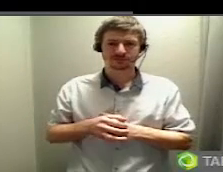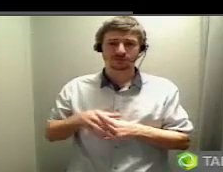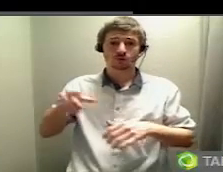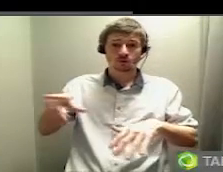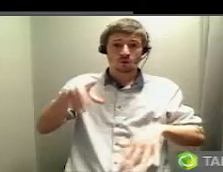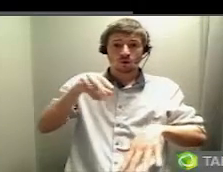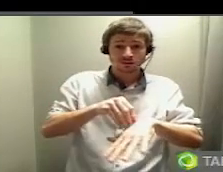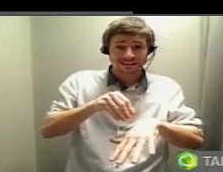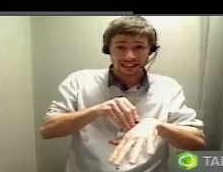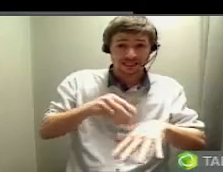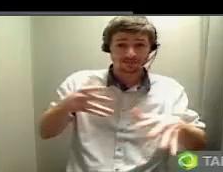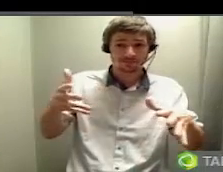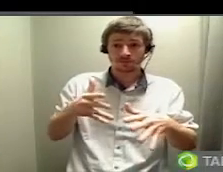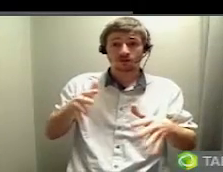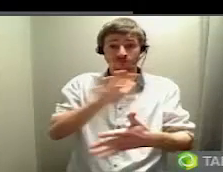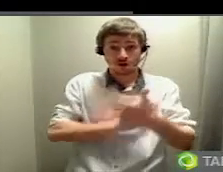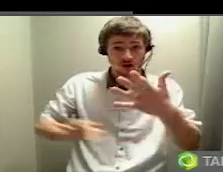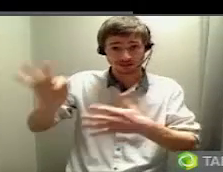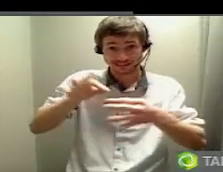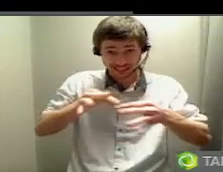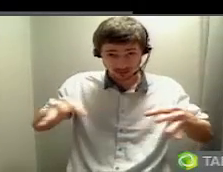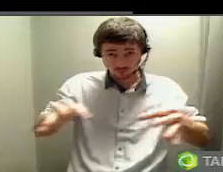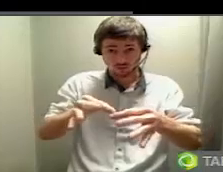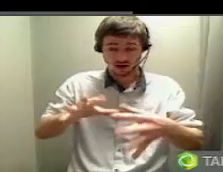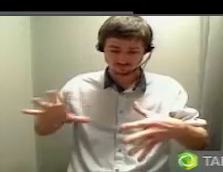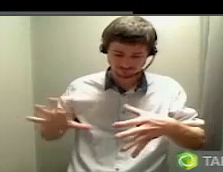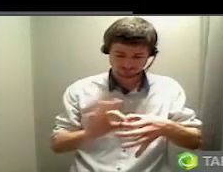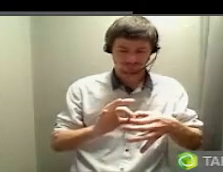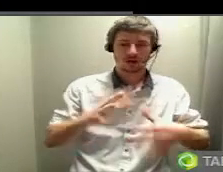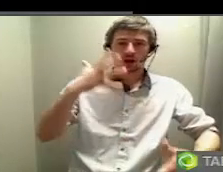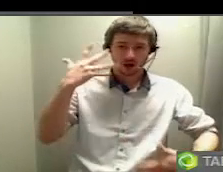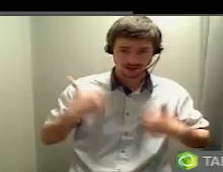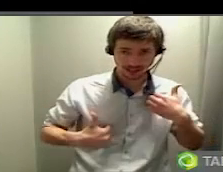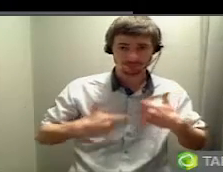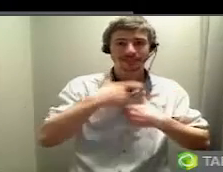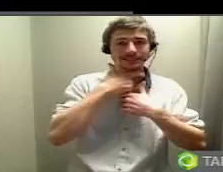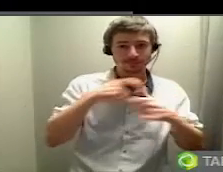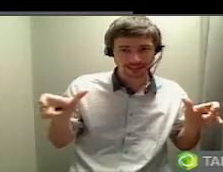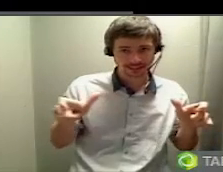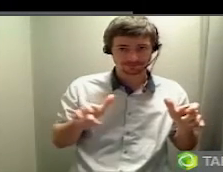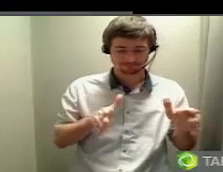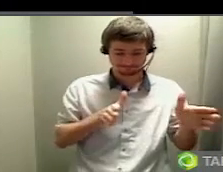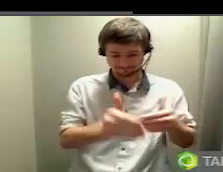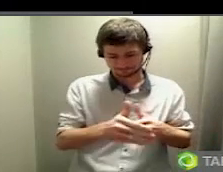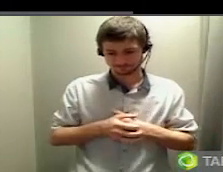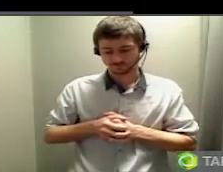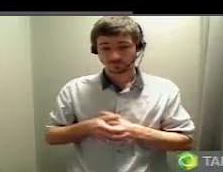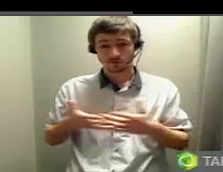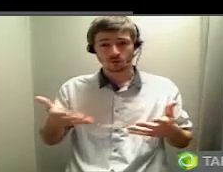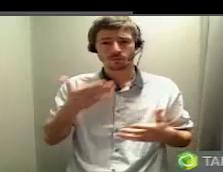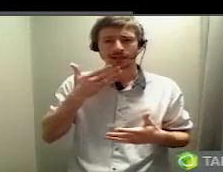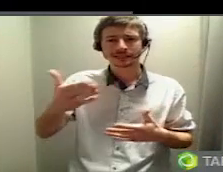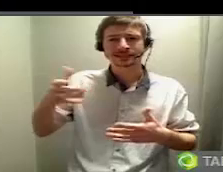handicap et à l'accessibilité. Alors, on va annoncer la présidente du jury de ce trophée, administratrice